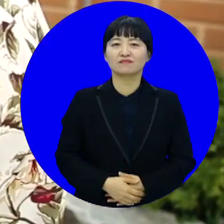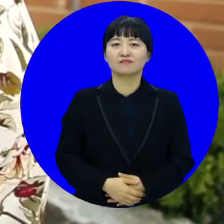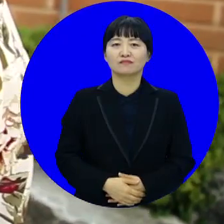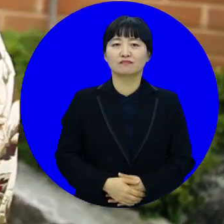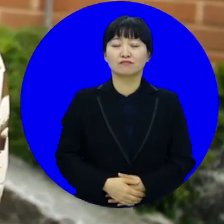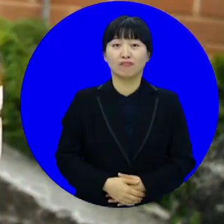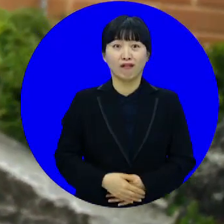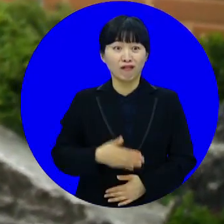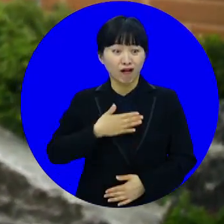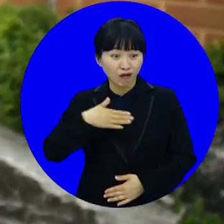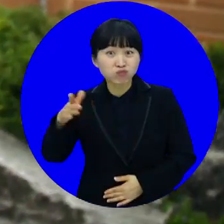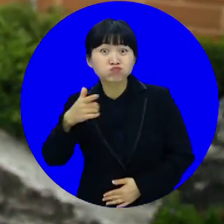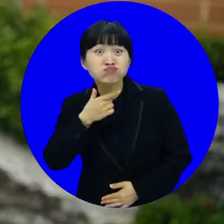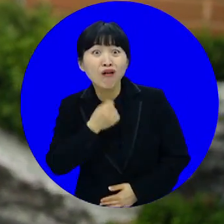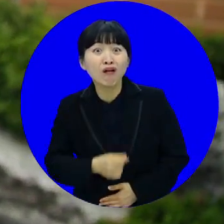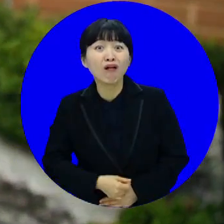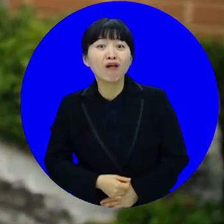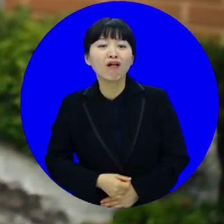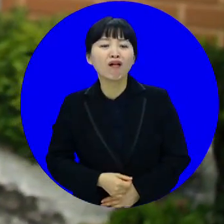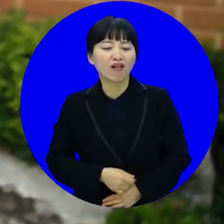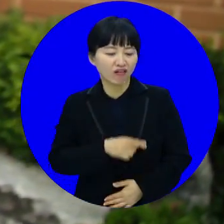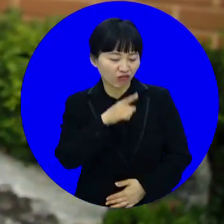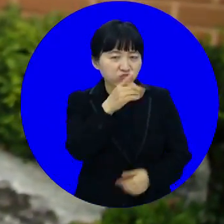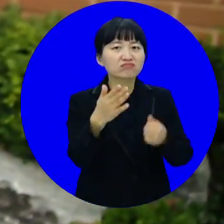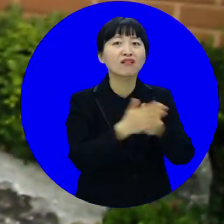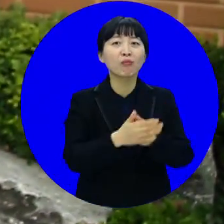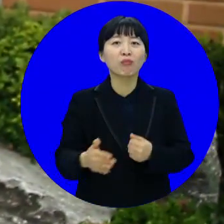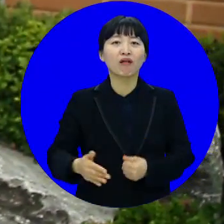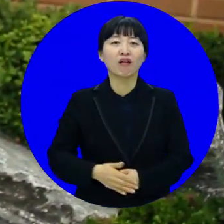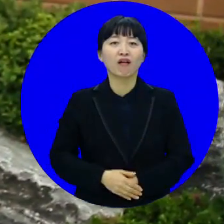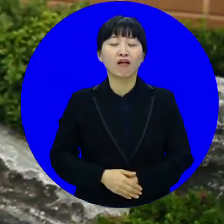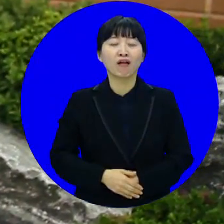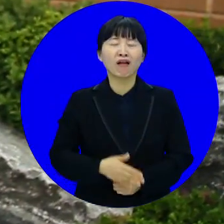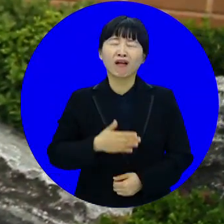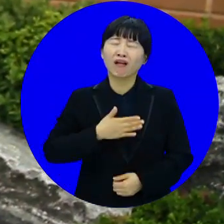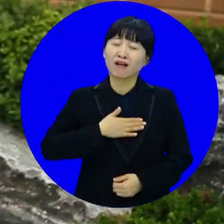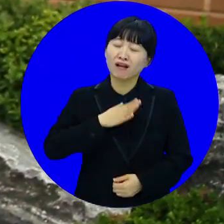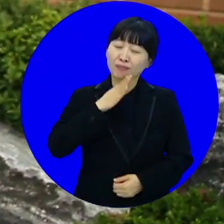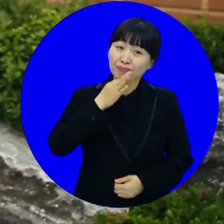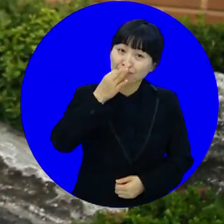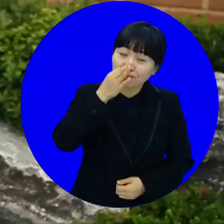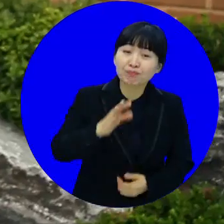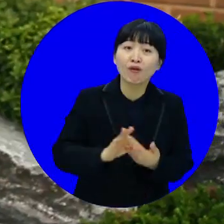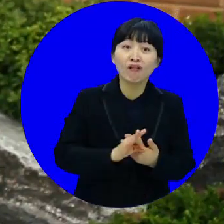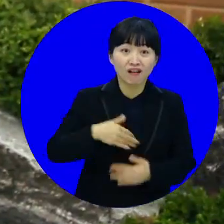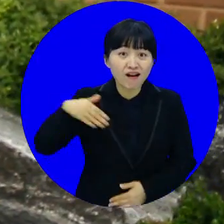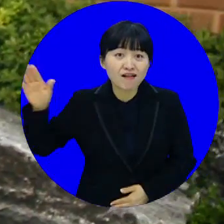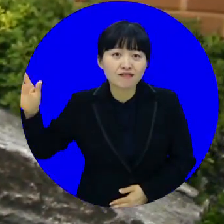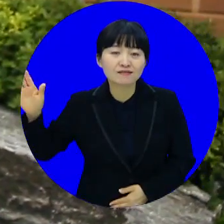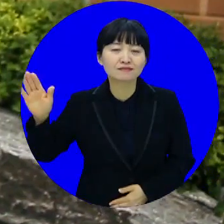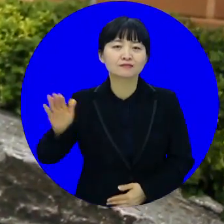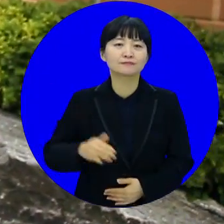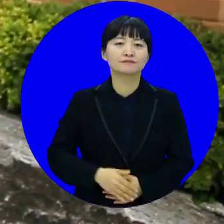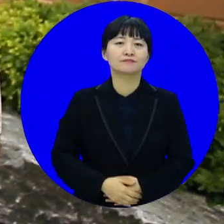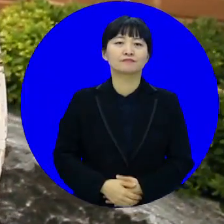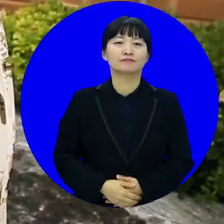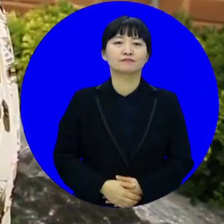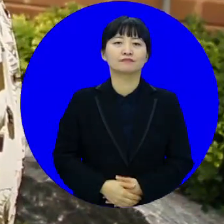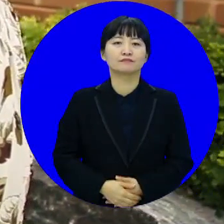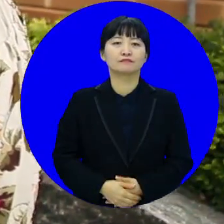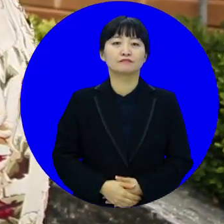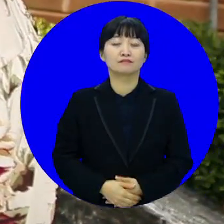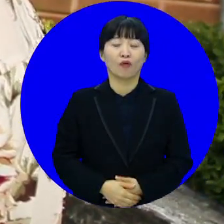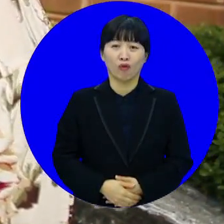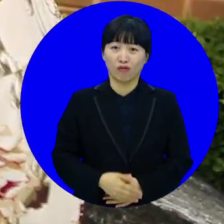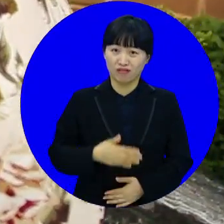먼저도. 내가 나가고 싶어서 나갔어? 너 때문에 나갔잖아. 내가 오죽했으면